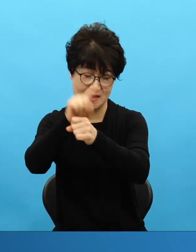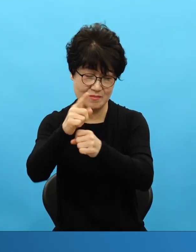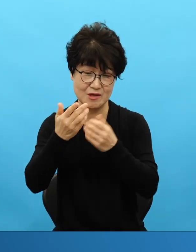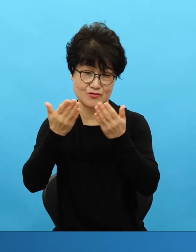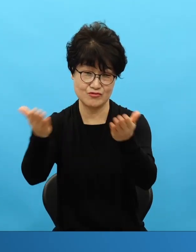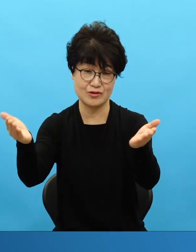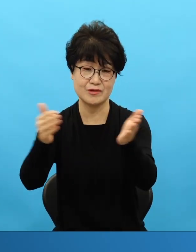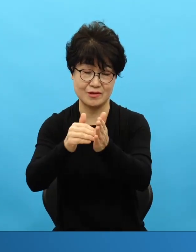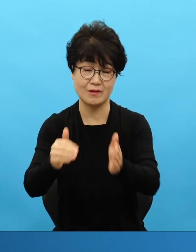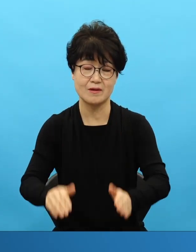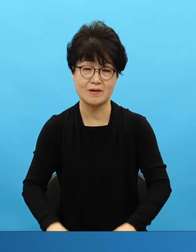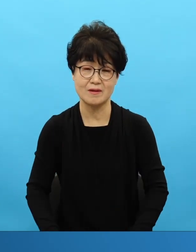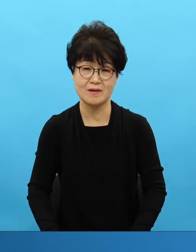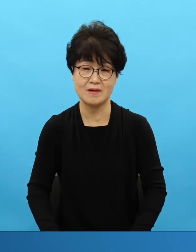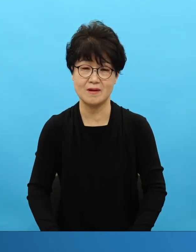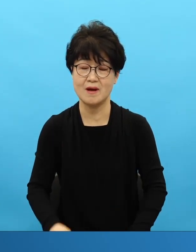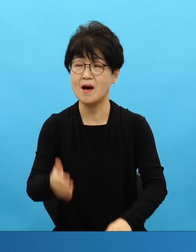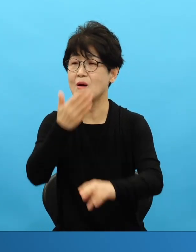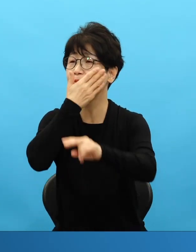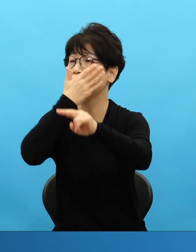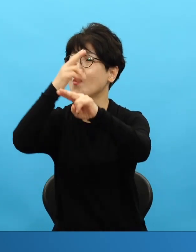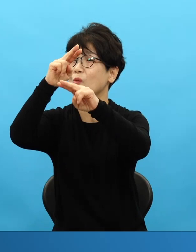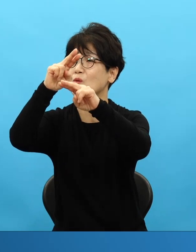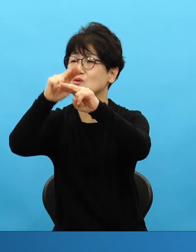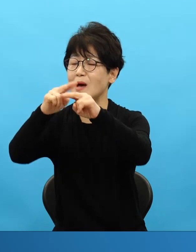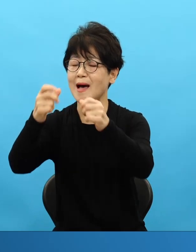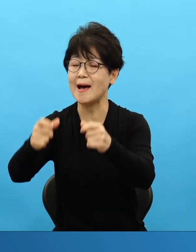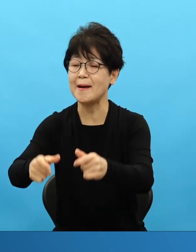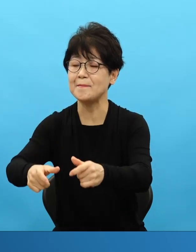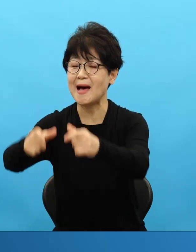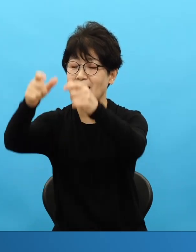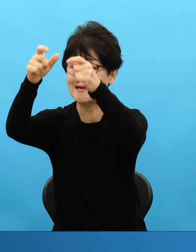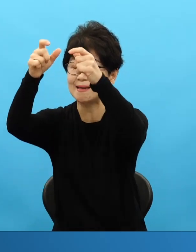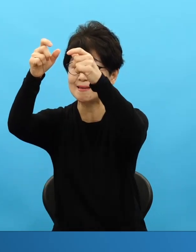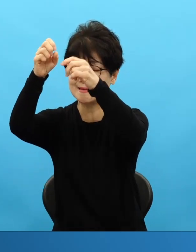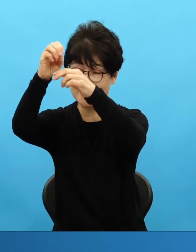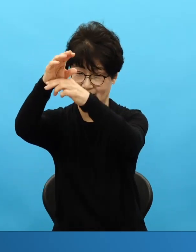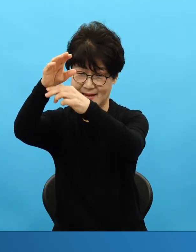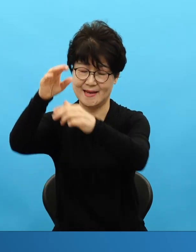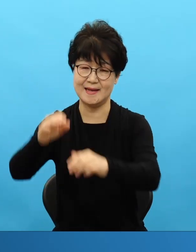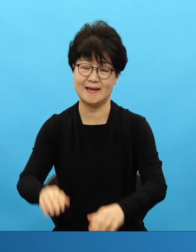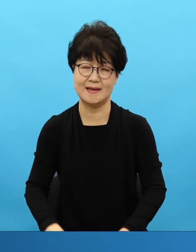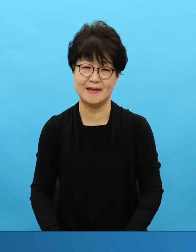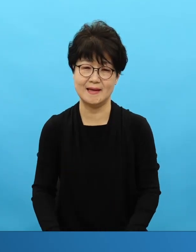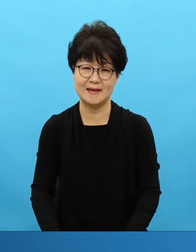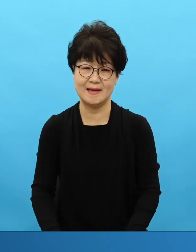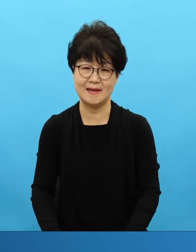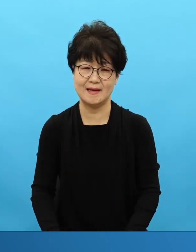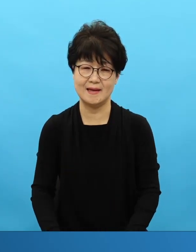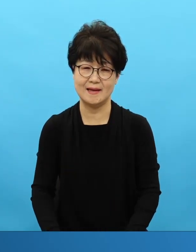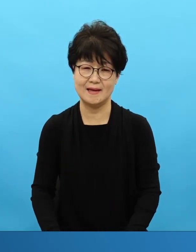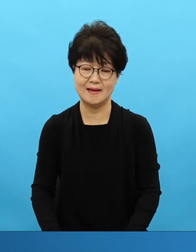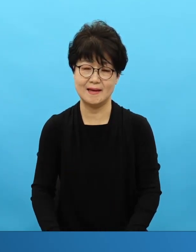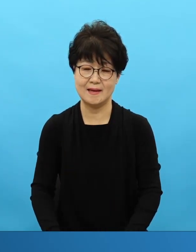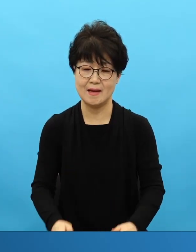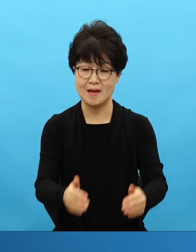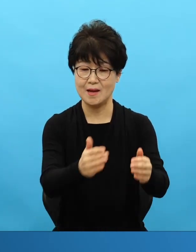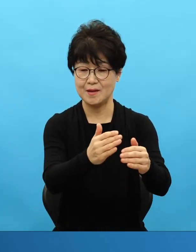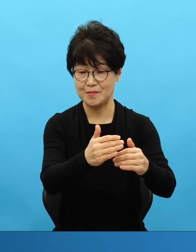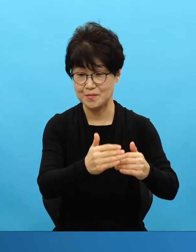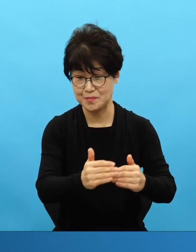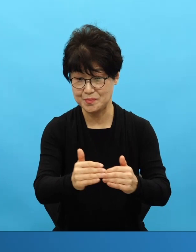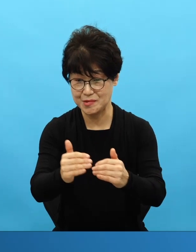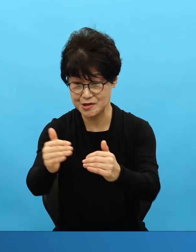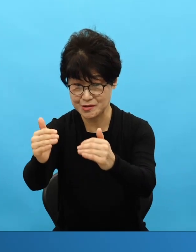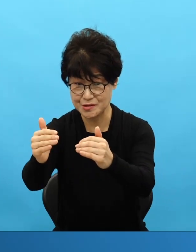엄청난 you. 보좌의 망대를 줘요. The immense bartisan of the throne. 엄청난 이 여정, 이정표를 알려준 겁니다. You have been